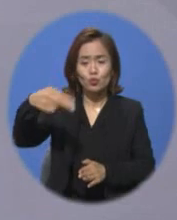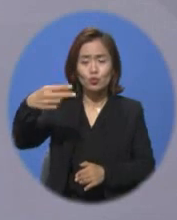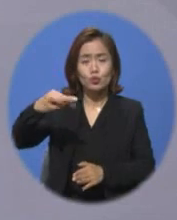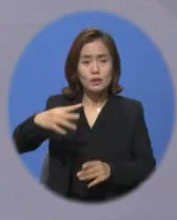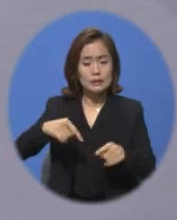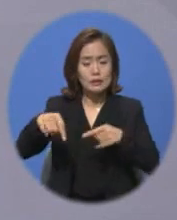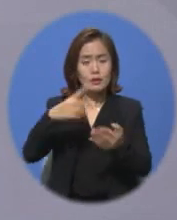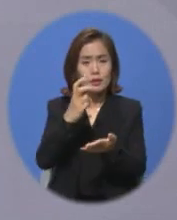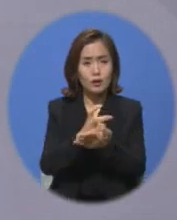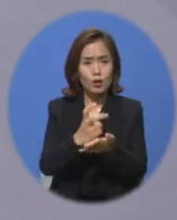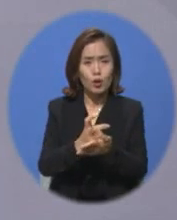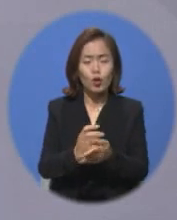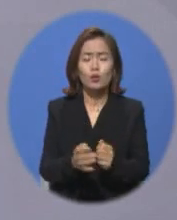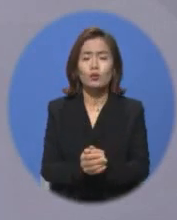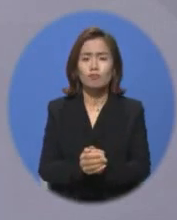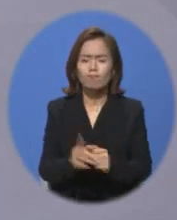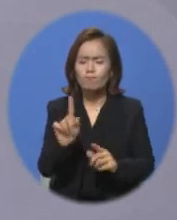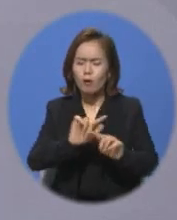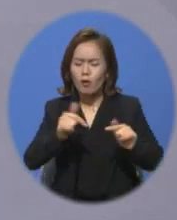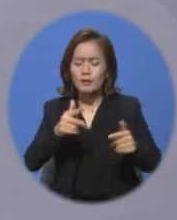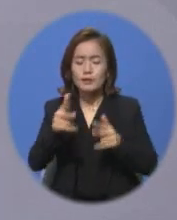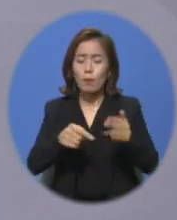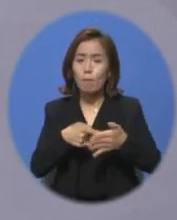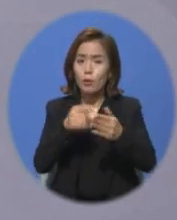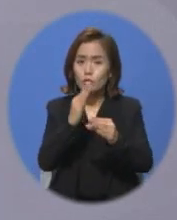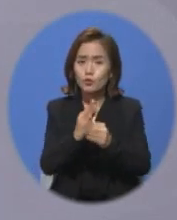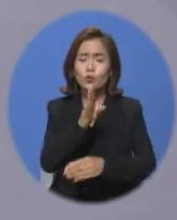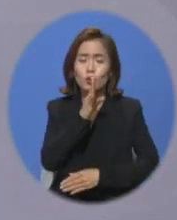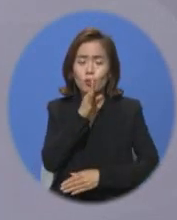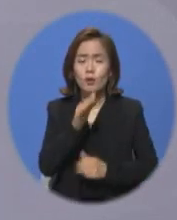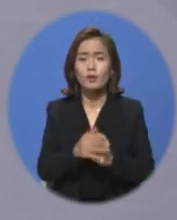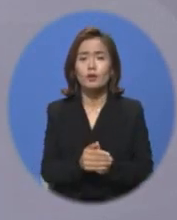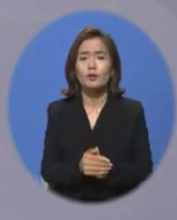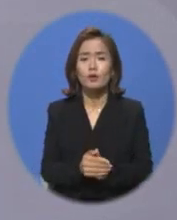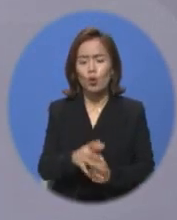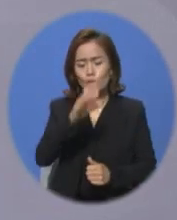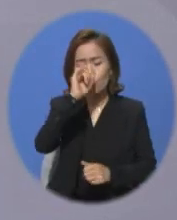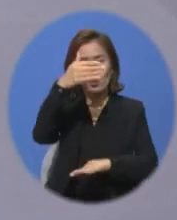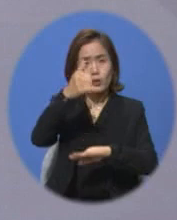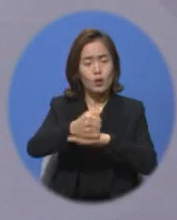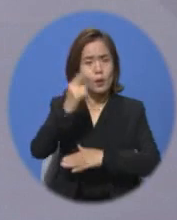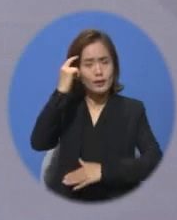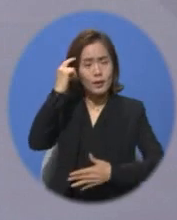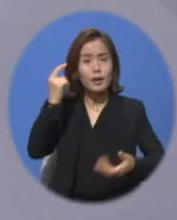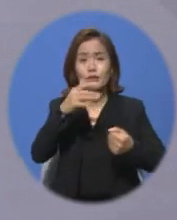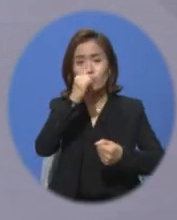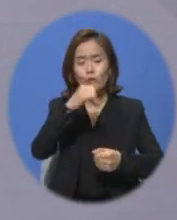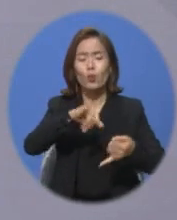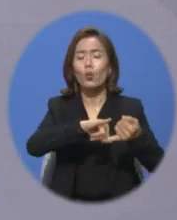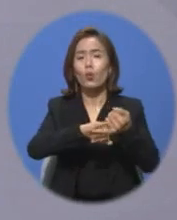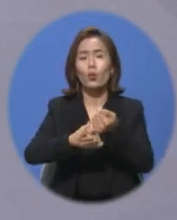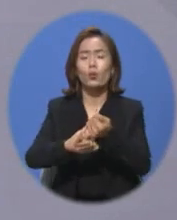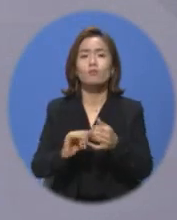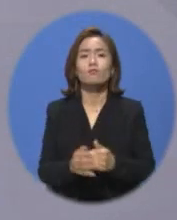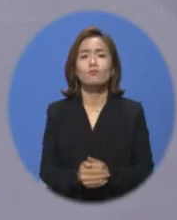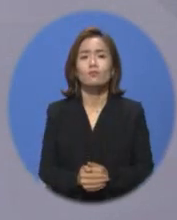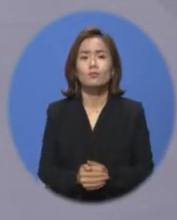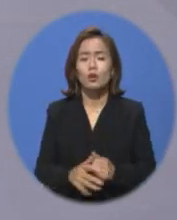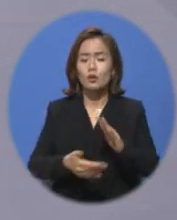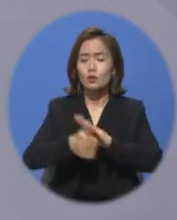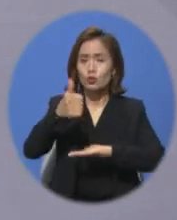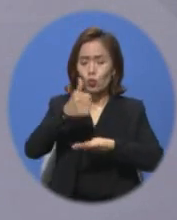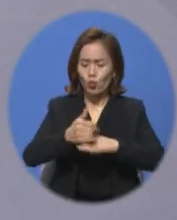도시 재생뉴딜'의일환으로경제기반의도시재생을적극적으로추진해왔습니다.저는이것이 매우긍정적인결과라고생각하며,우리